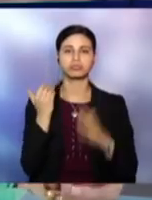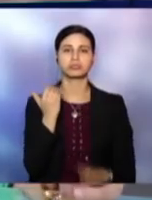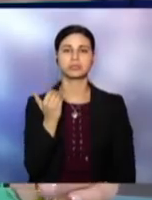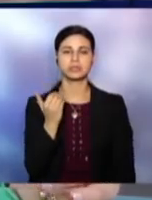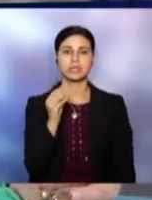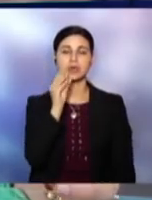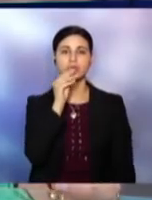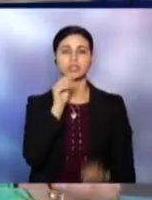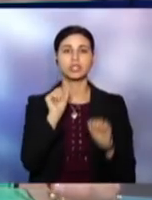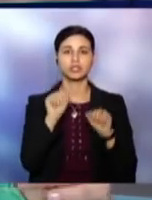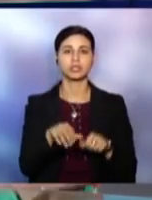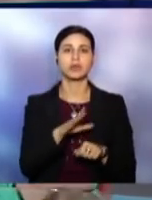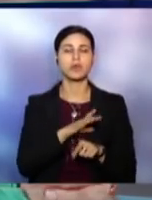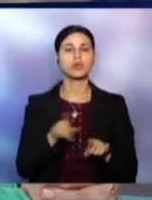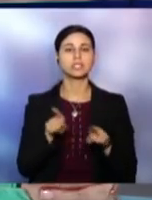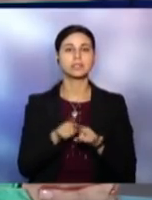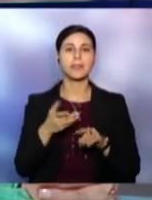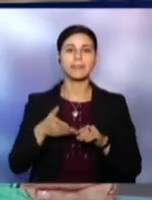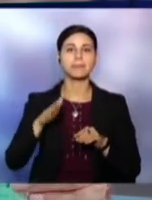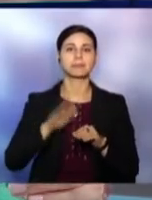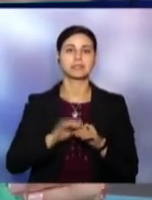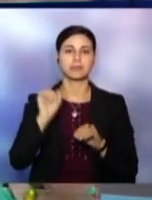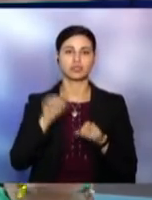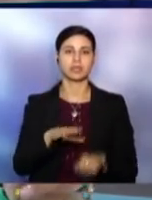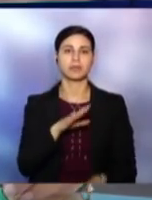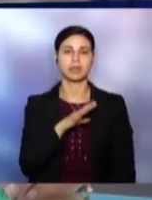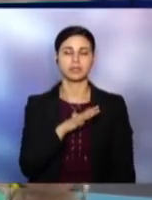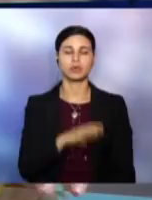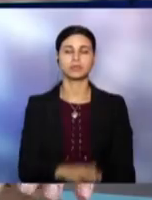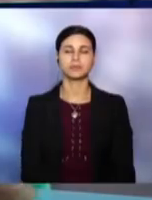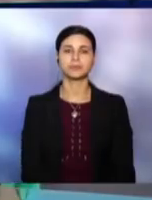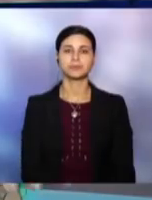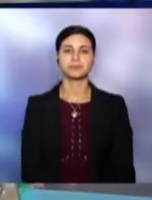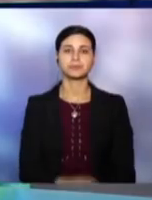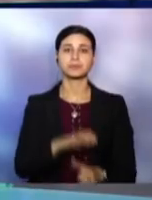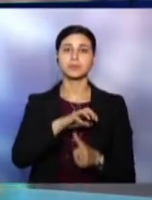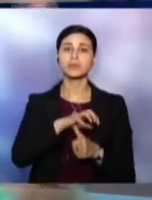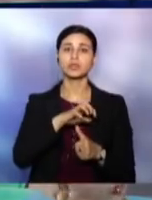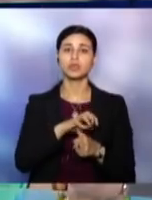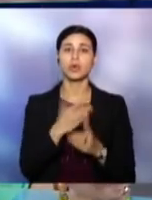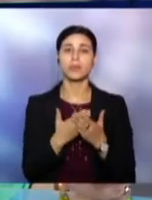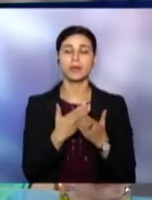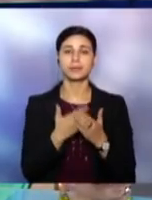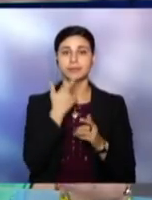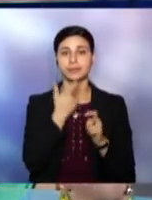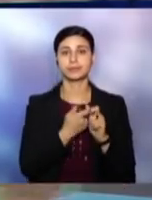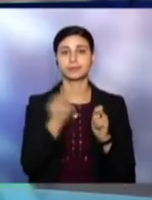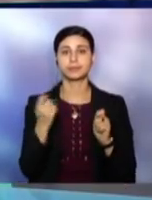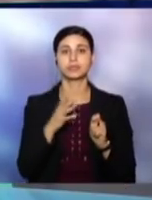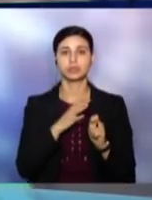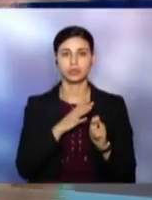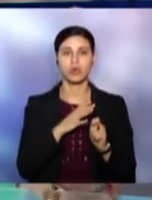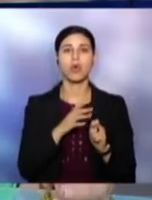რომელმაც შეიძლება გამოიწვიოს ესეთი ძიმე მდგომარეობა. სოკო თუ ხანგრძლივად